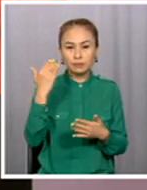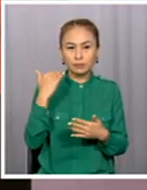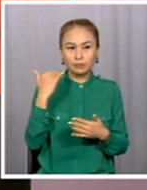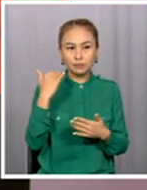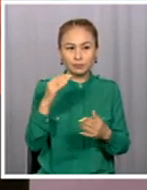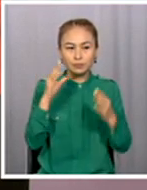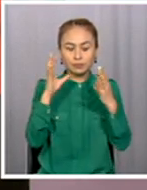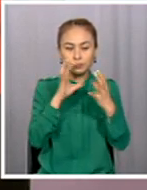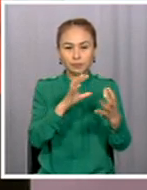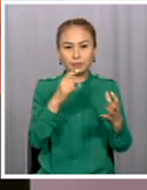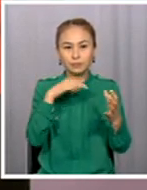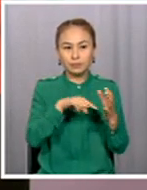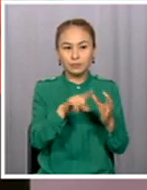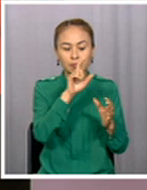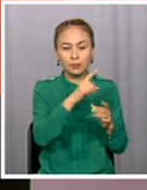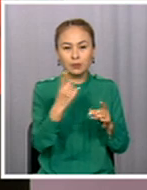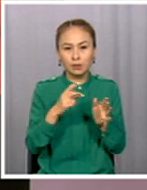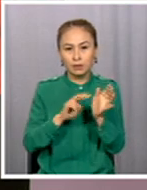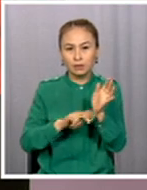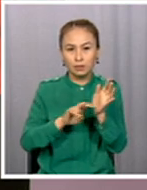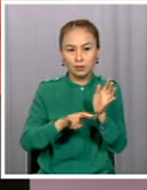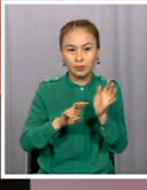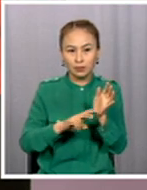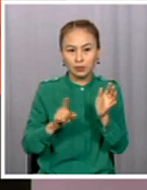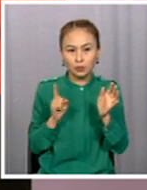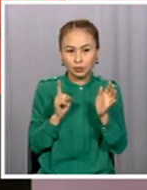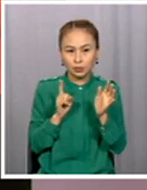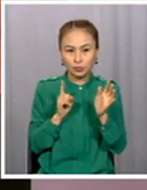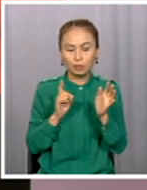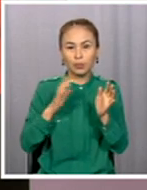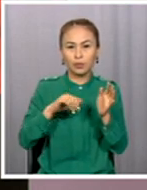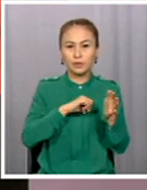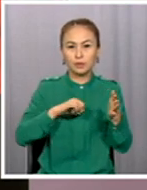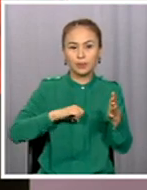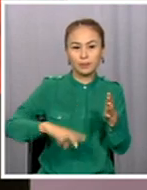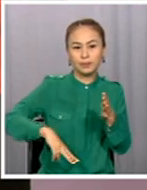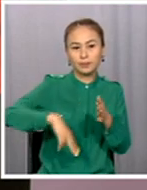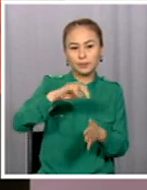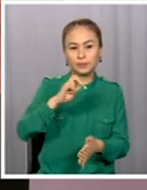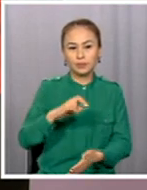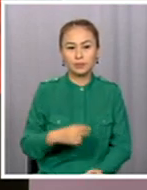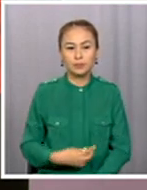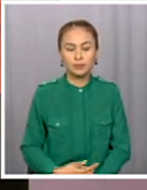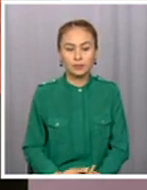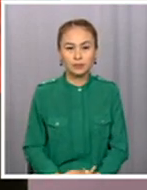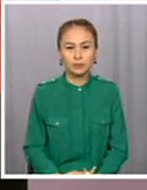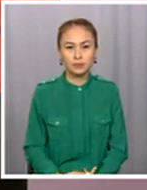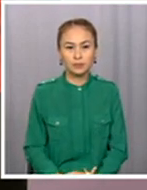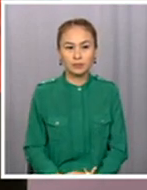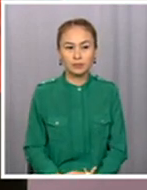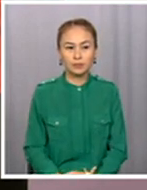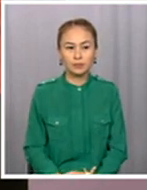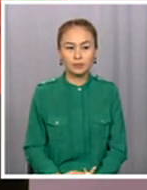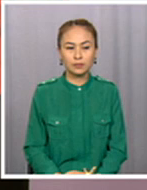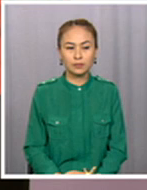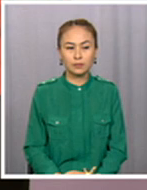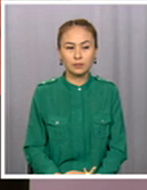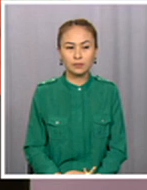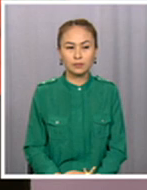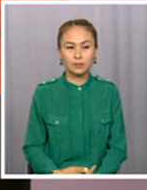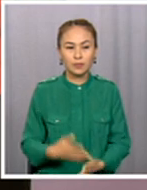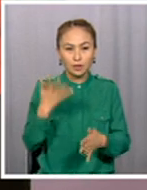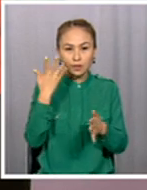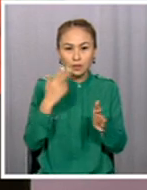ішіндегі жолаушылардың шығуын күтіңдер. Сонан соң асықпай өздерің кіресіңдер. Көлікке